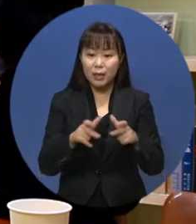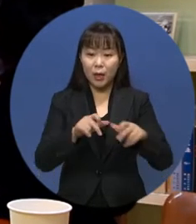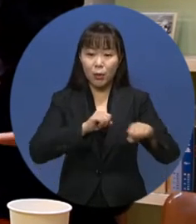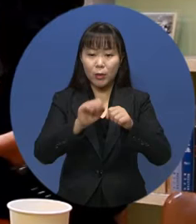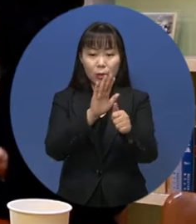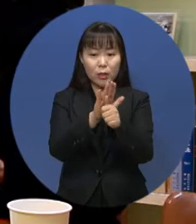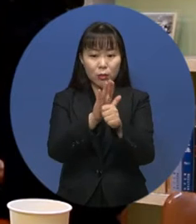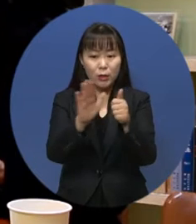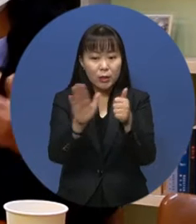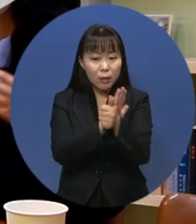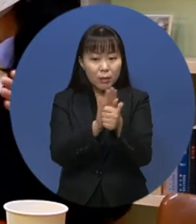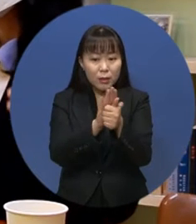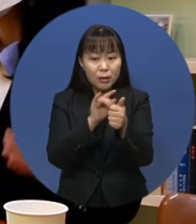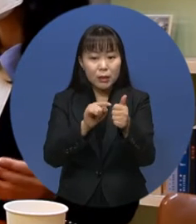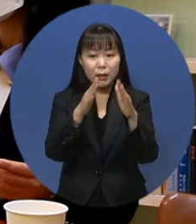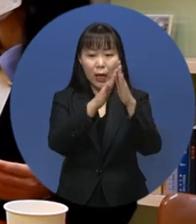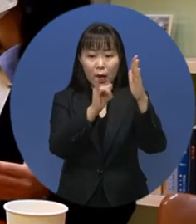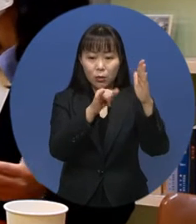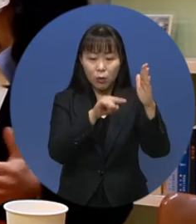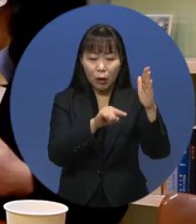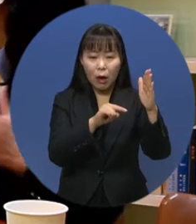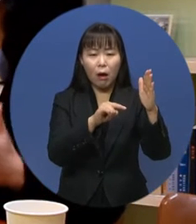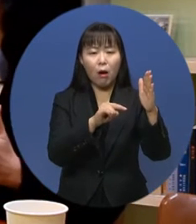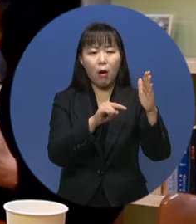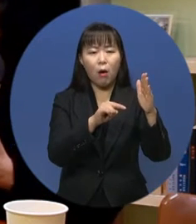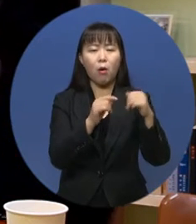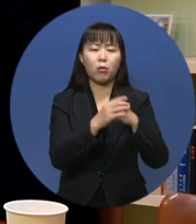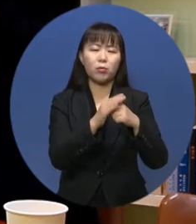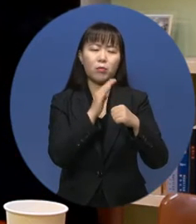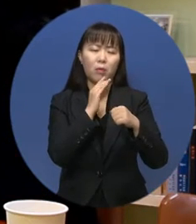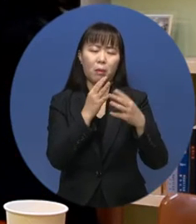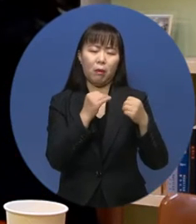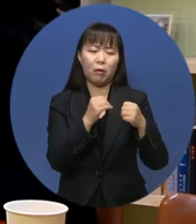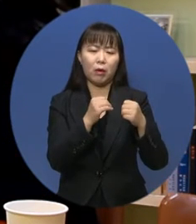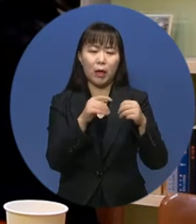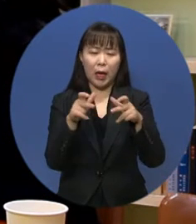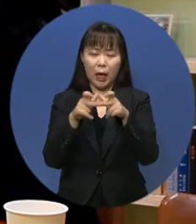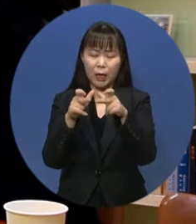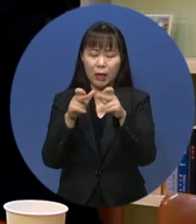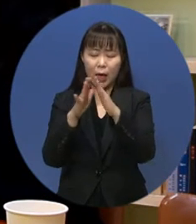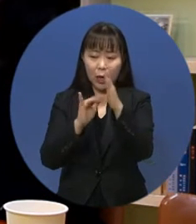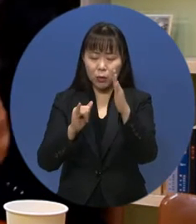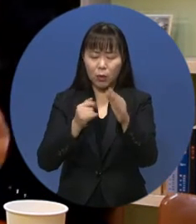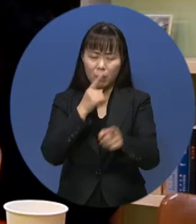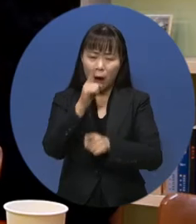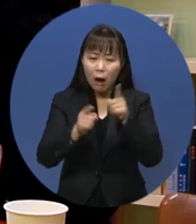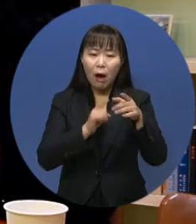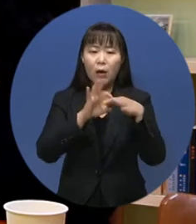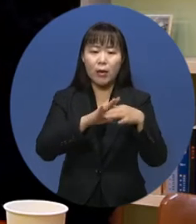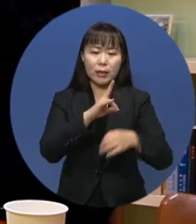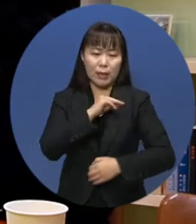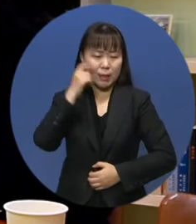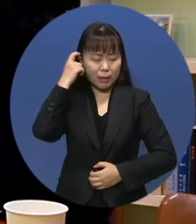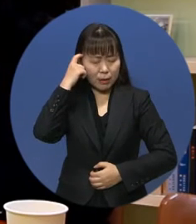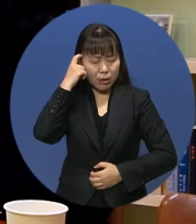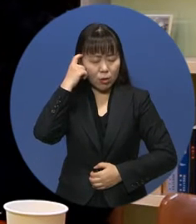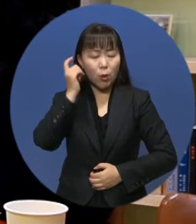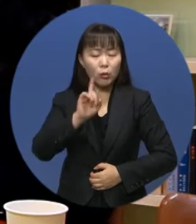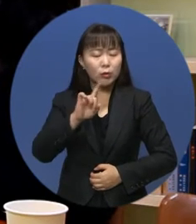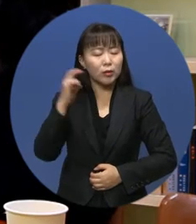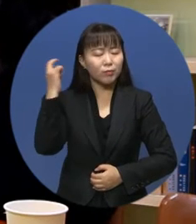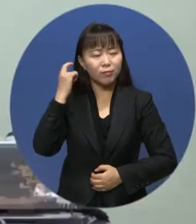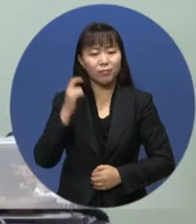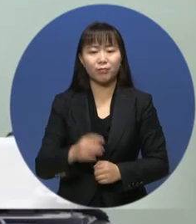활동 지원 서비스를 가족이 수행할 수 있길 바라는 많은 장애인 가족의 요청에 대한 의원님의 의견을